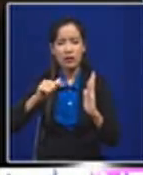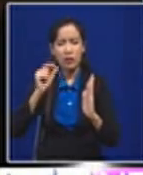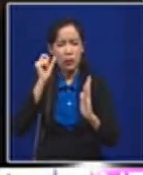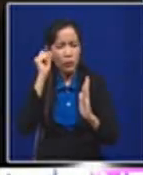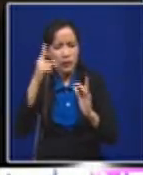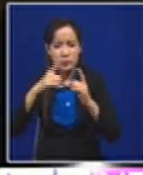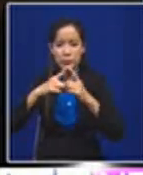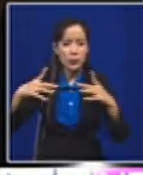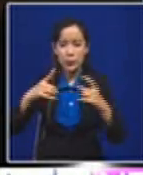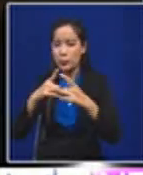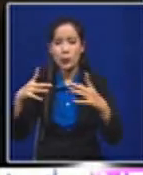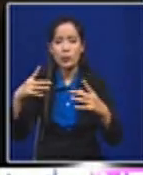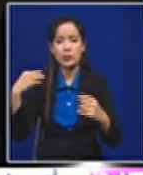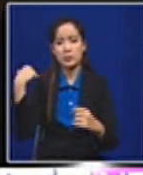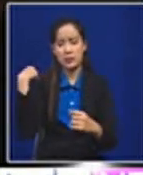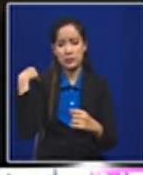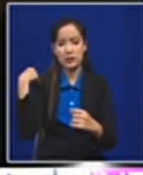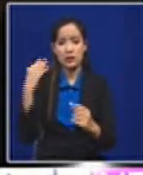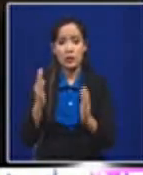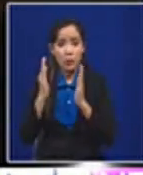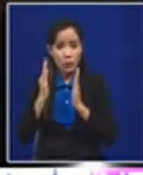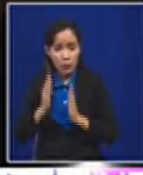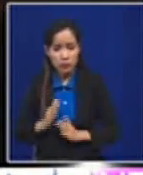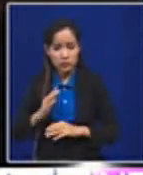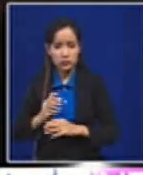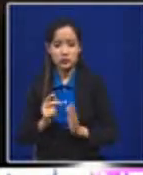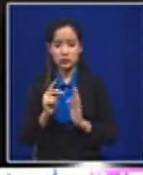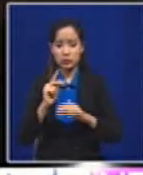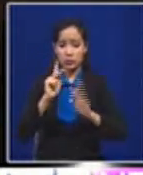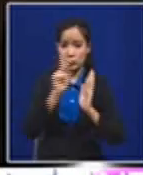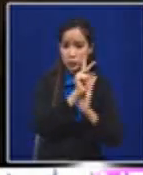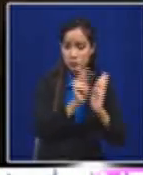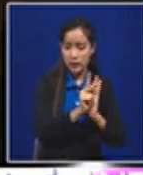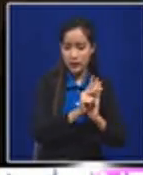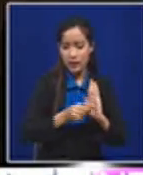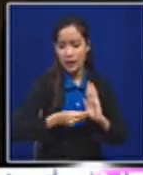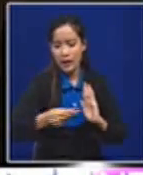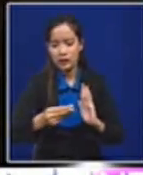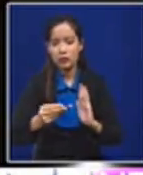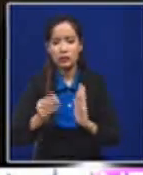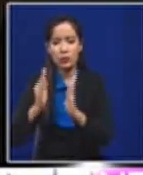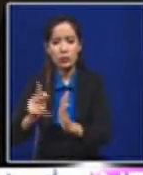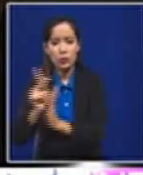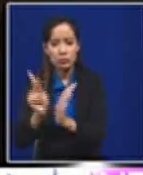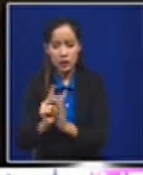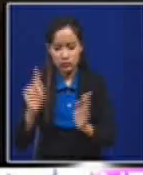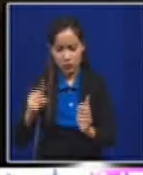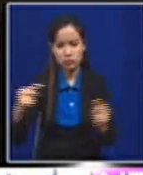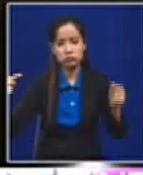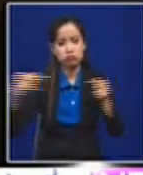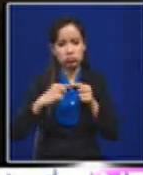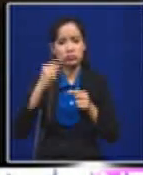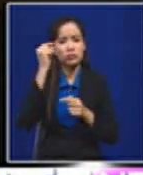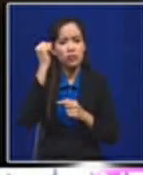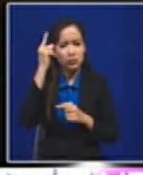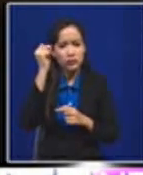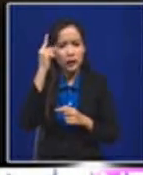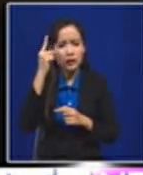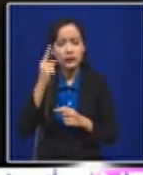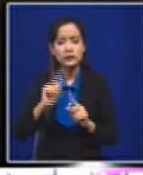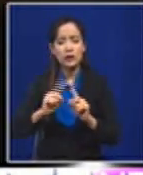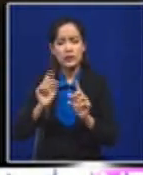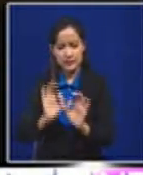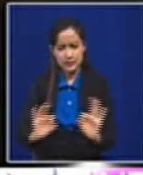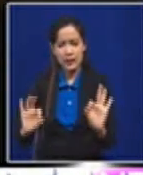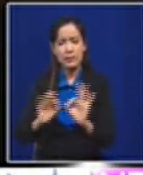ใจไม่ตรงกันนั้นผู้บังคับใช้กฎหมายกับผู้ถูกบังคับใช้กฎหมายจะต้องเข้าใจร่วมกันก่อนซึ่งอันนี้จำเป็นต้องมีการ